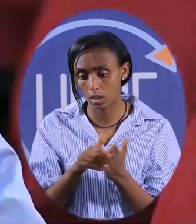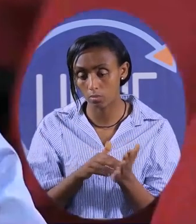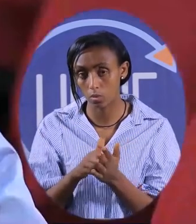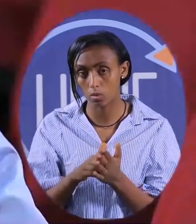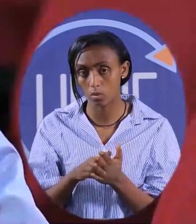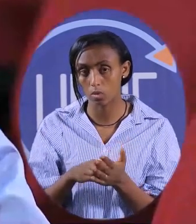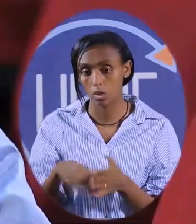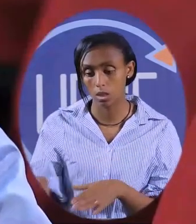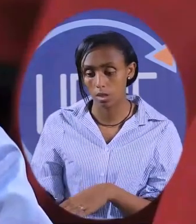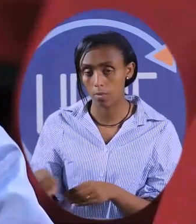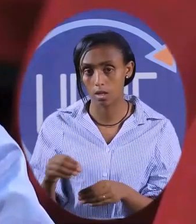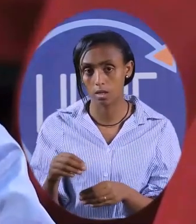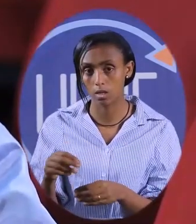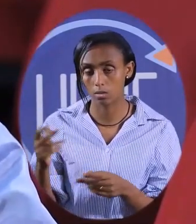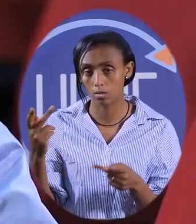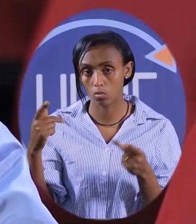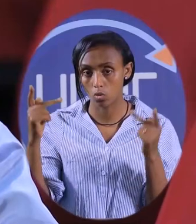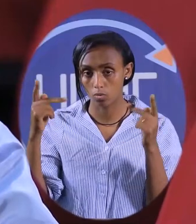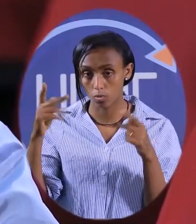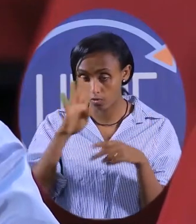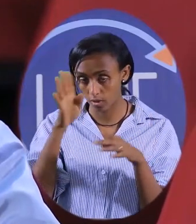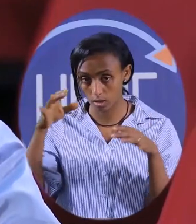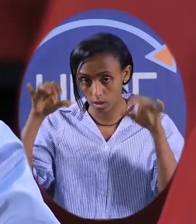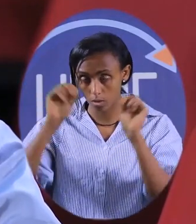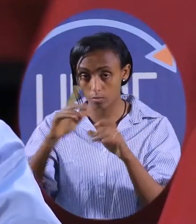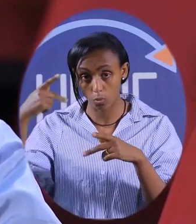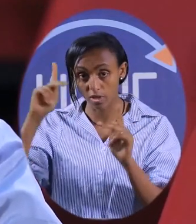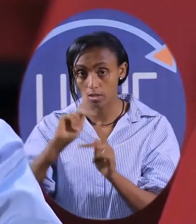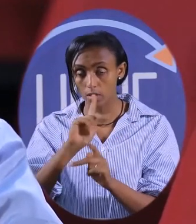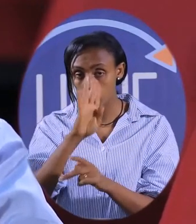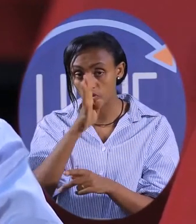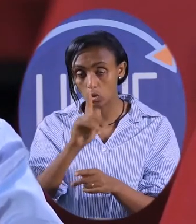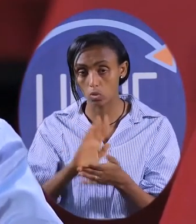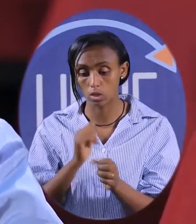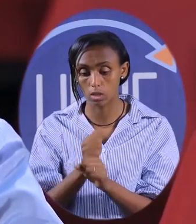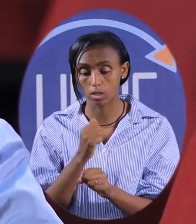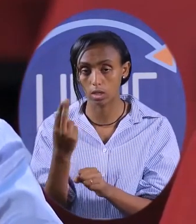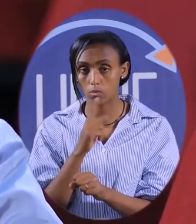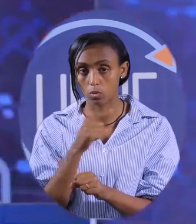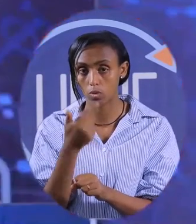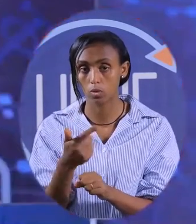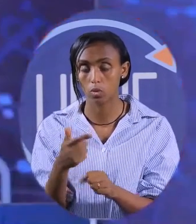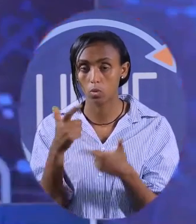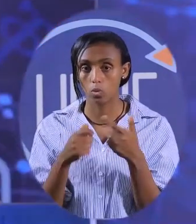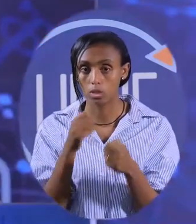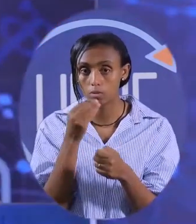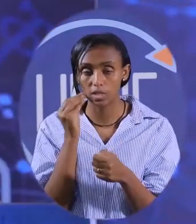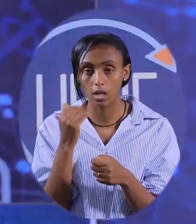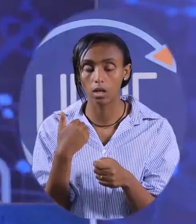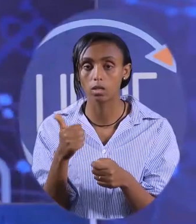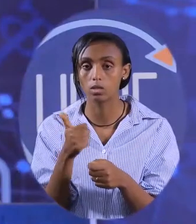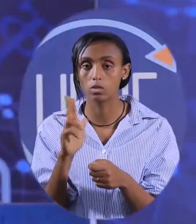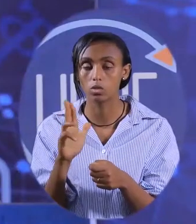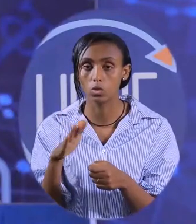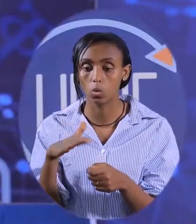ብቻ ነው፣ ፕሮፌሰሩን የጠቀመው ባይ ነኝ እኔ ቦልድ ልላለሁ። ይሄንን ምክንያቱም የት አለ ወተቱ፣ የት አለ እርጎው፣ የት አለ ሌላ